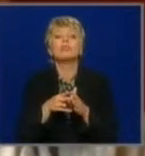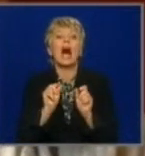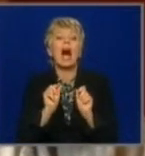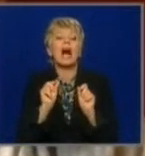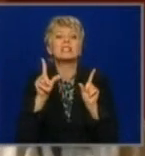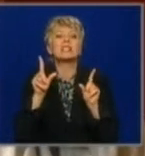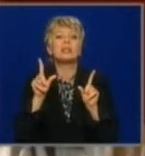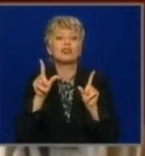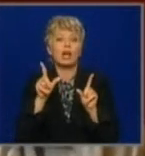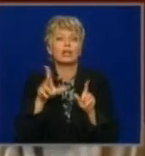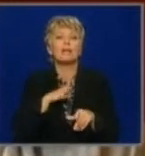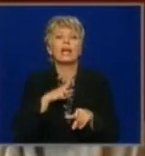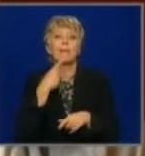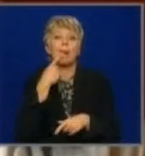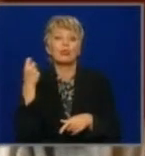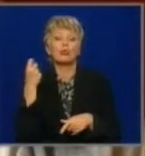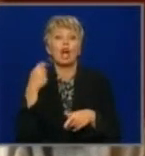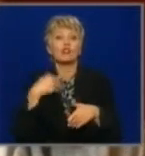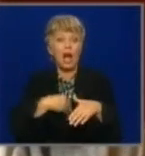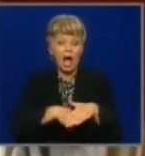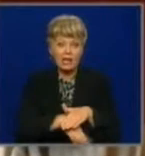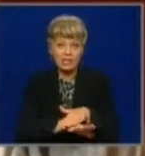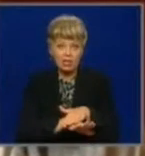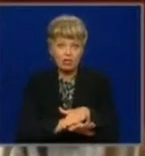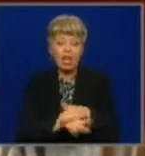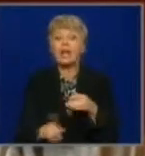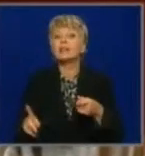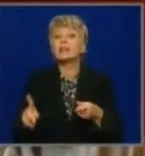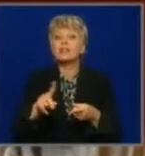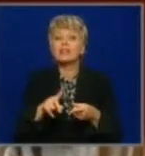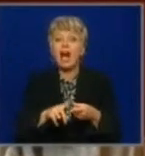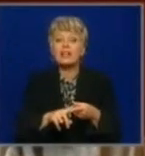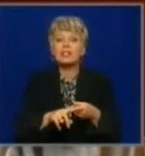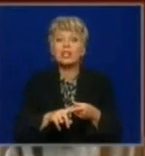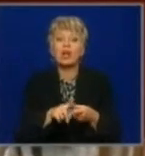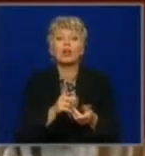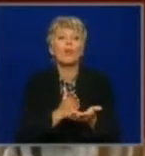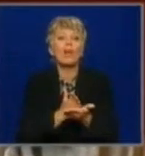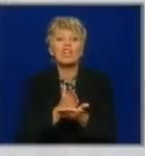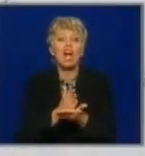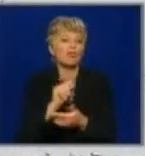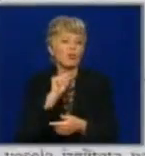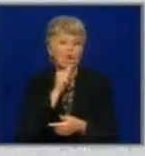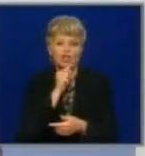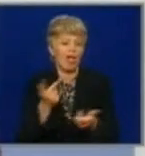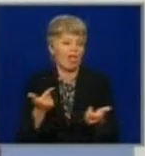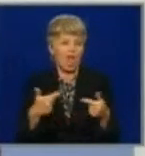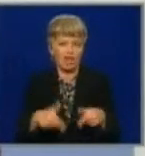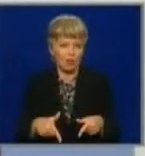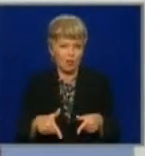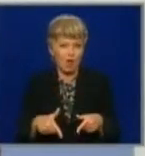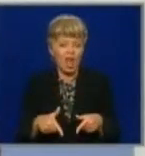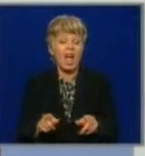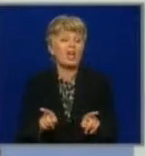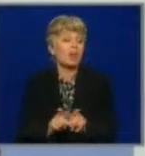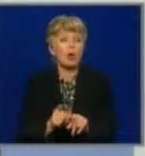jau pasludināta tā kā aiziešana, lielā mērā ir saistīts ar tieši to ierobežoto laiku un resursu daudzumu. Kā